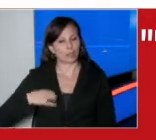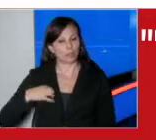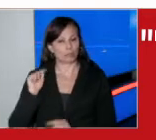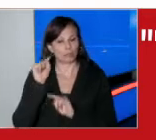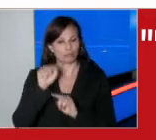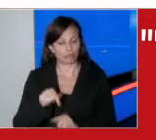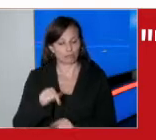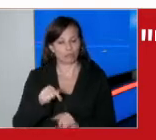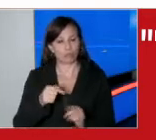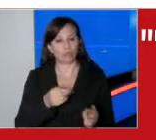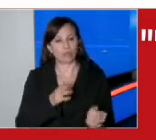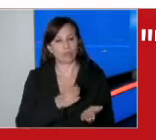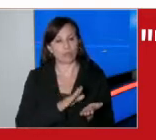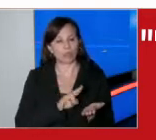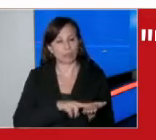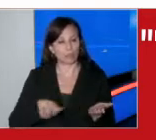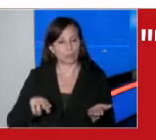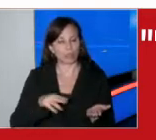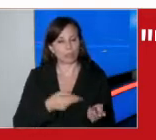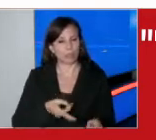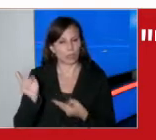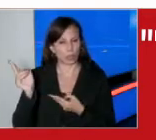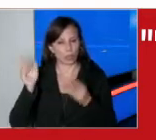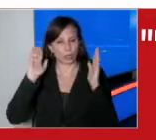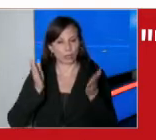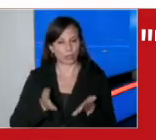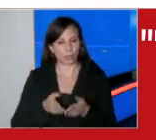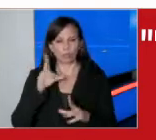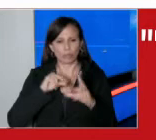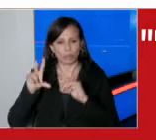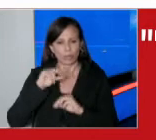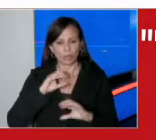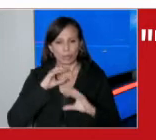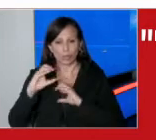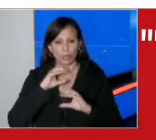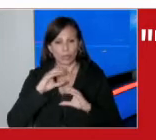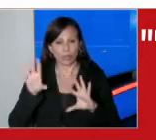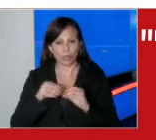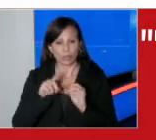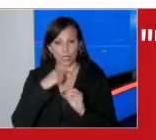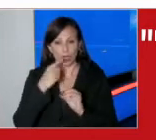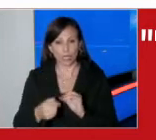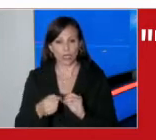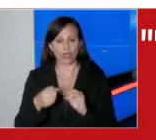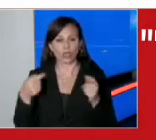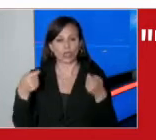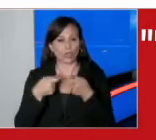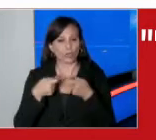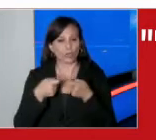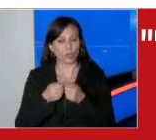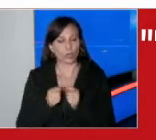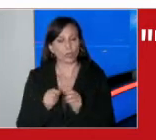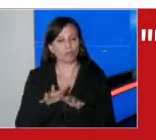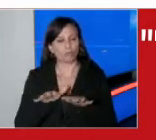החולים סורוקה, שם למעשה הם ככה מדברים עם התקשורת ונותנים את ההצהרה אודות ההתפשטות של